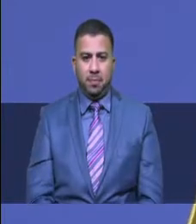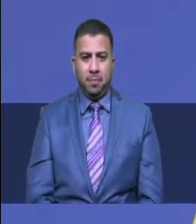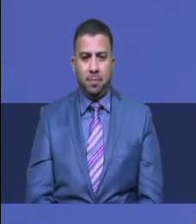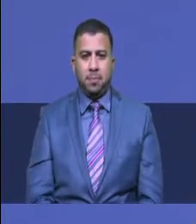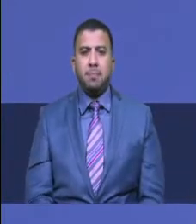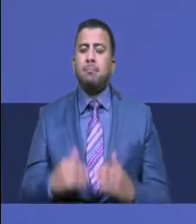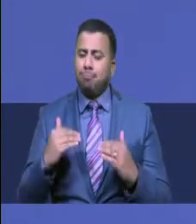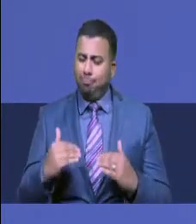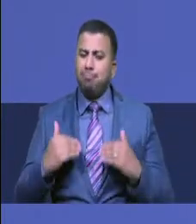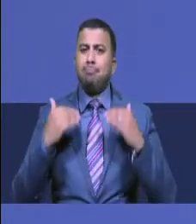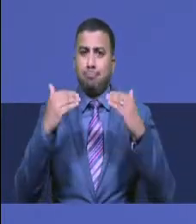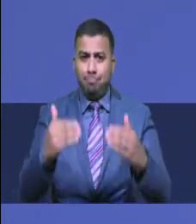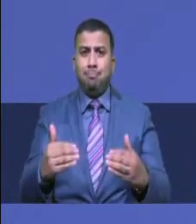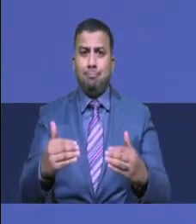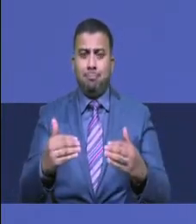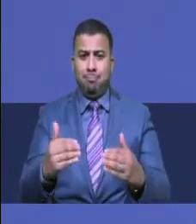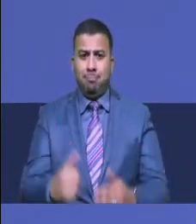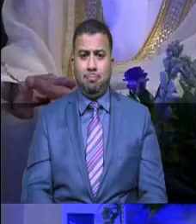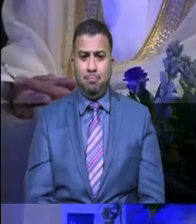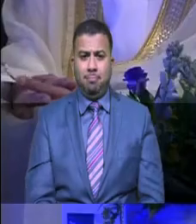وبعد ذلك